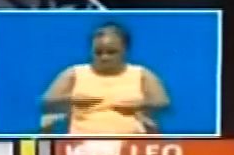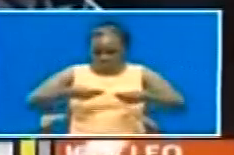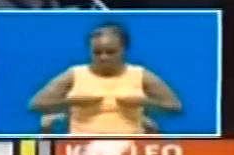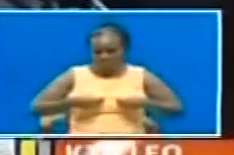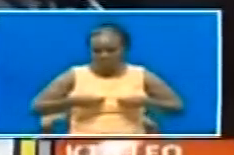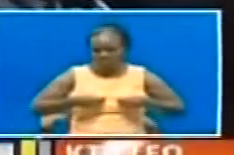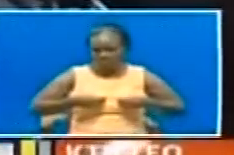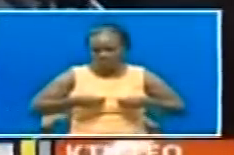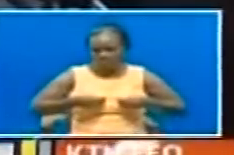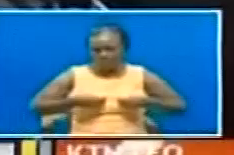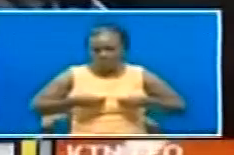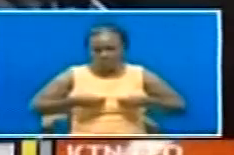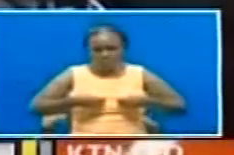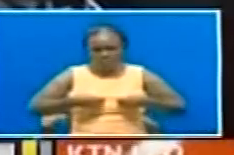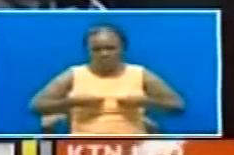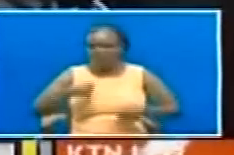shilingi